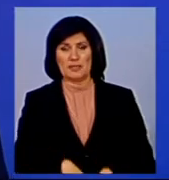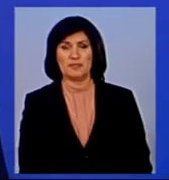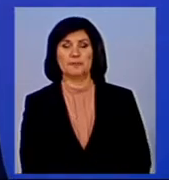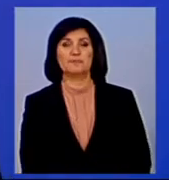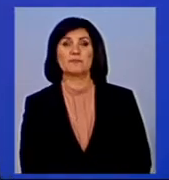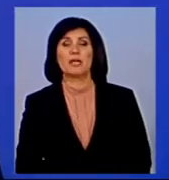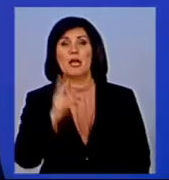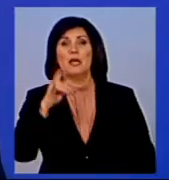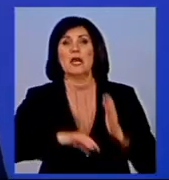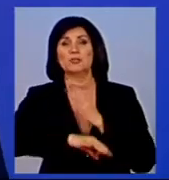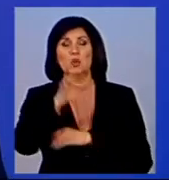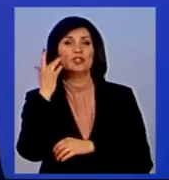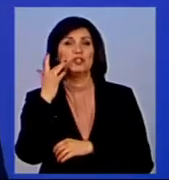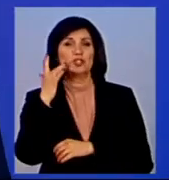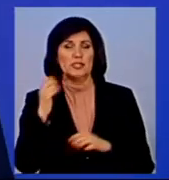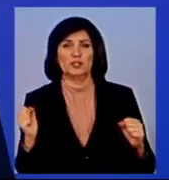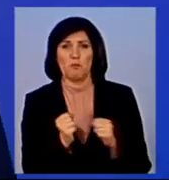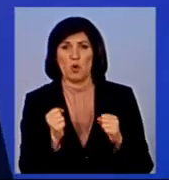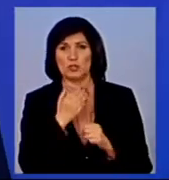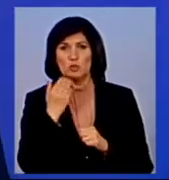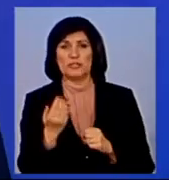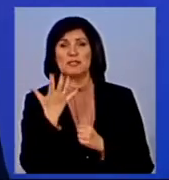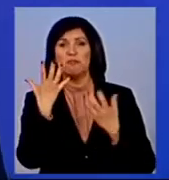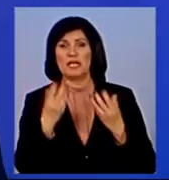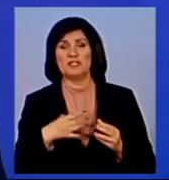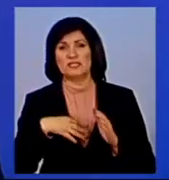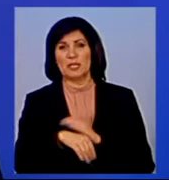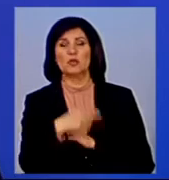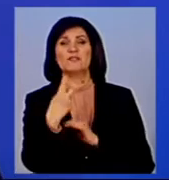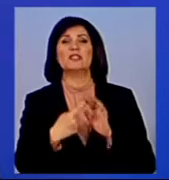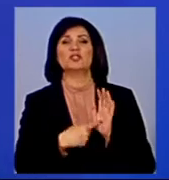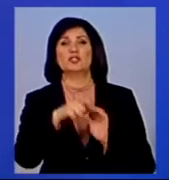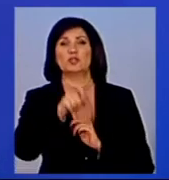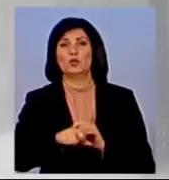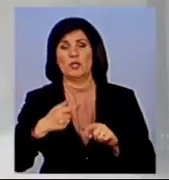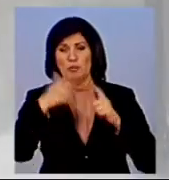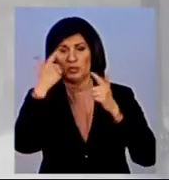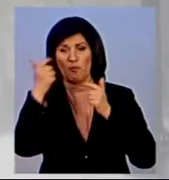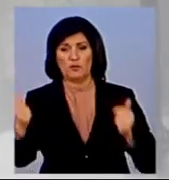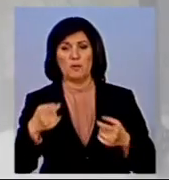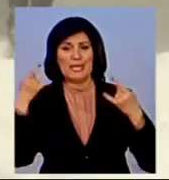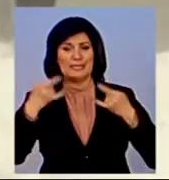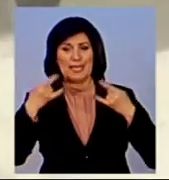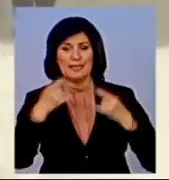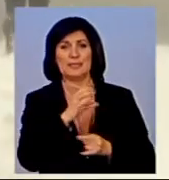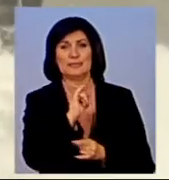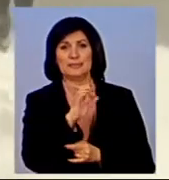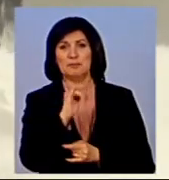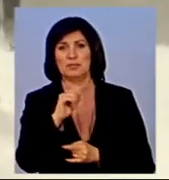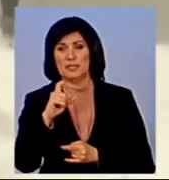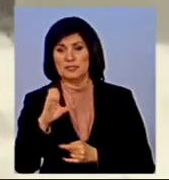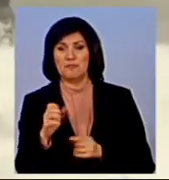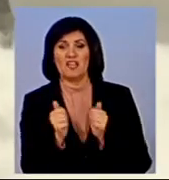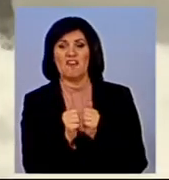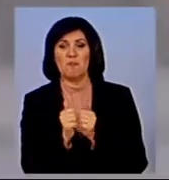На сході Сполучених Штатів через сильні морози за останні 5 днів загинули 26 людей. Про це повідомляє телеканал CBS. У